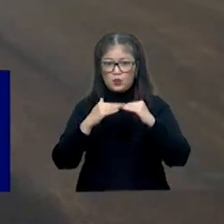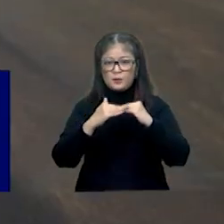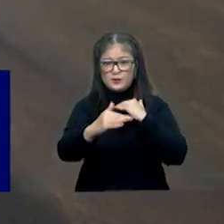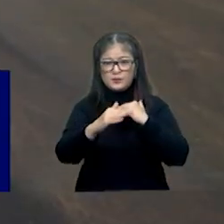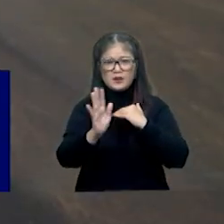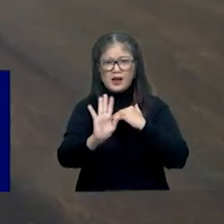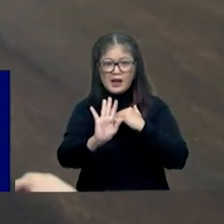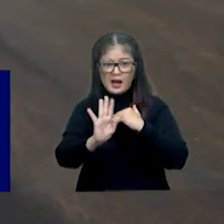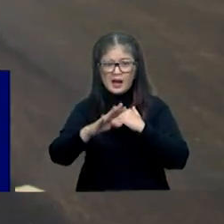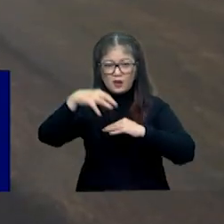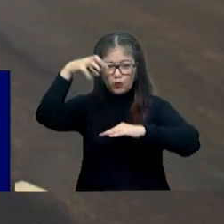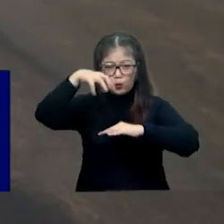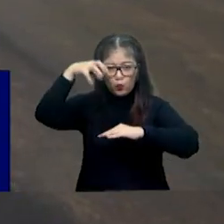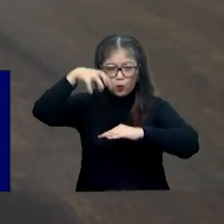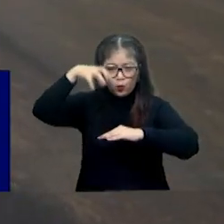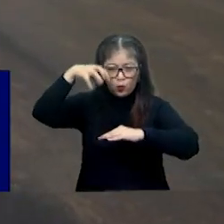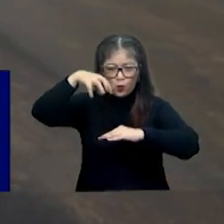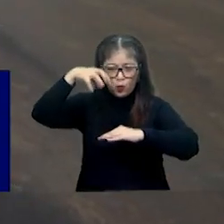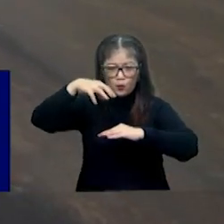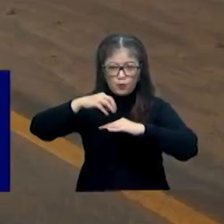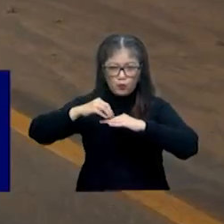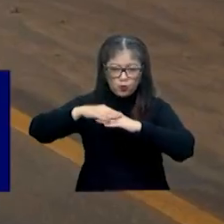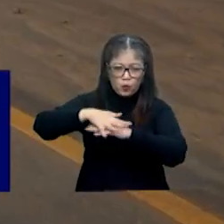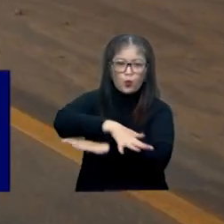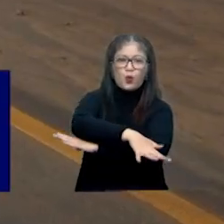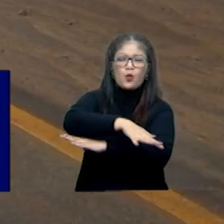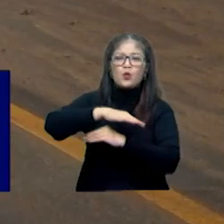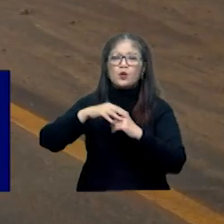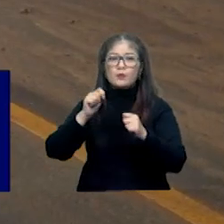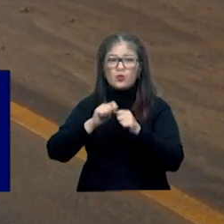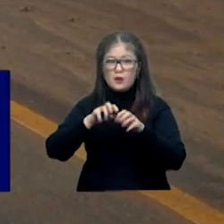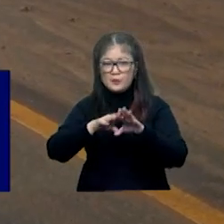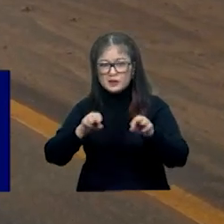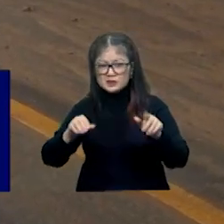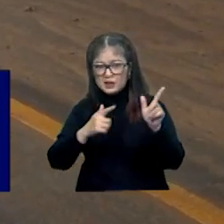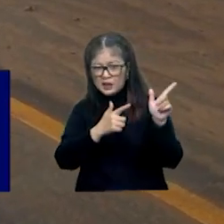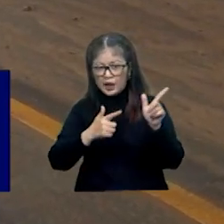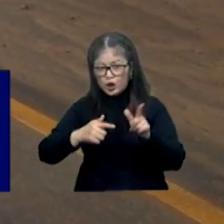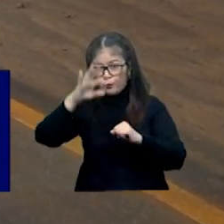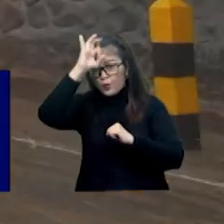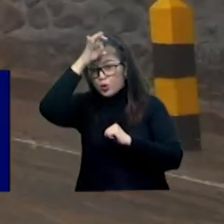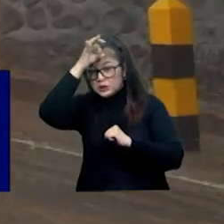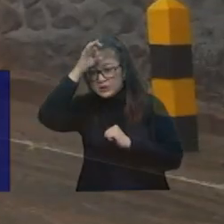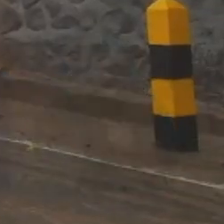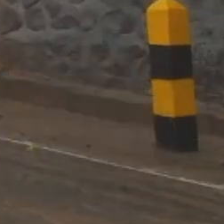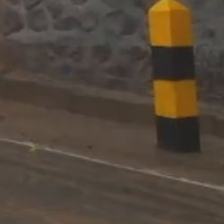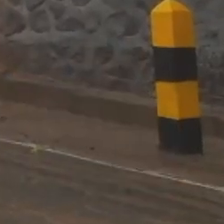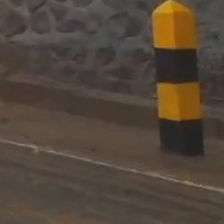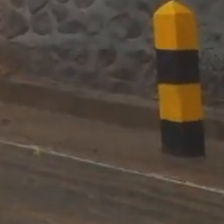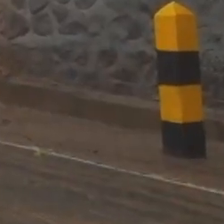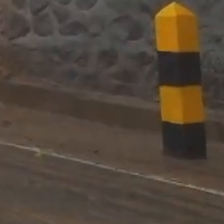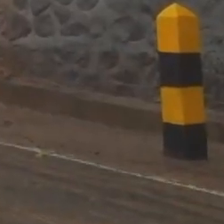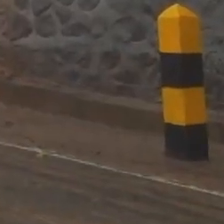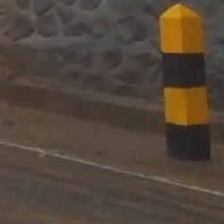hingga mengakibatkan longsor. Petugas gabungan TNI Polri dan BBBD Kabupaten Lumajang belum bisa melakukan evakuasi material